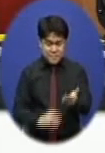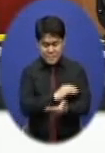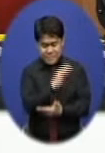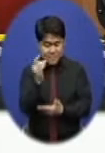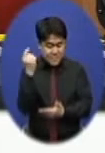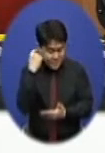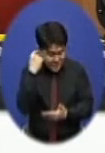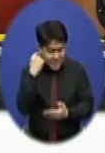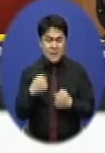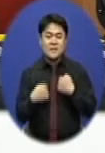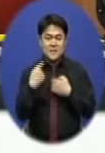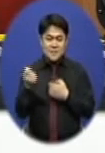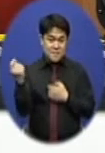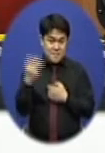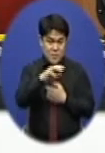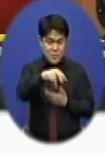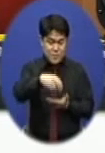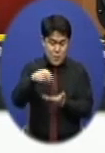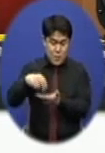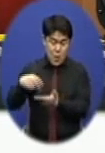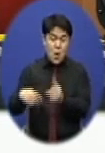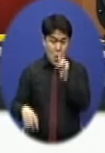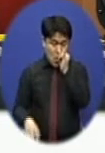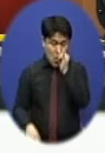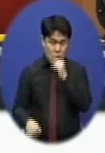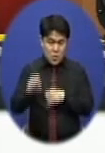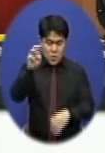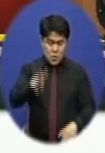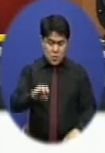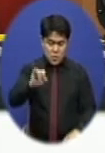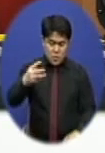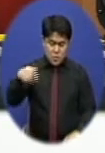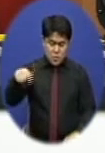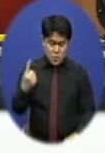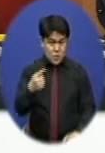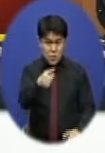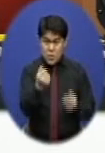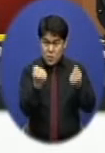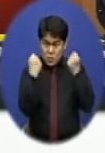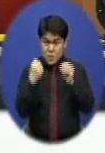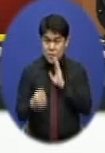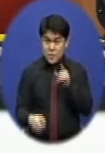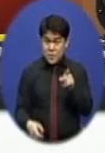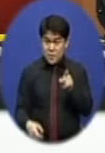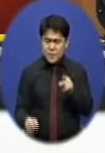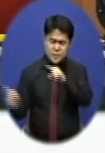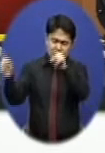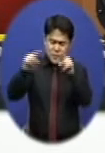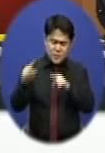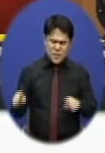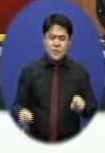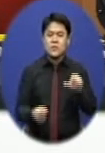듣고 저 몇 군데서 지금 문자가 왔습니다. 광주일고를 나오셨다고 방금 예. 얘기하셨는데 전국